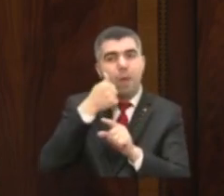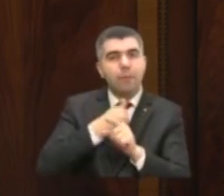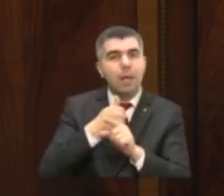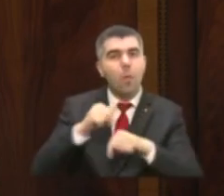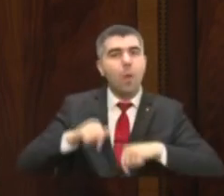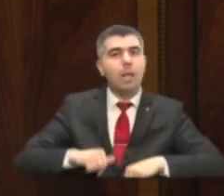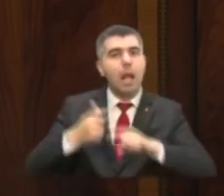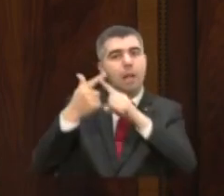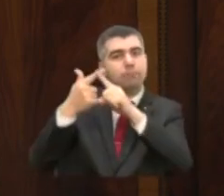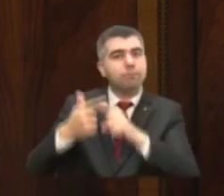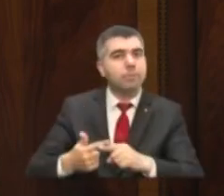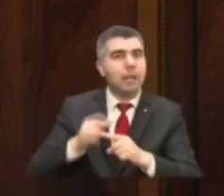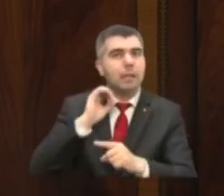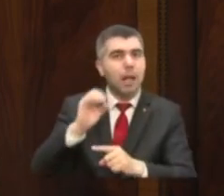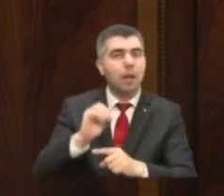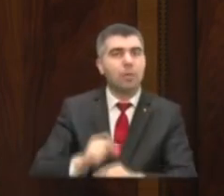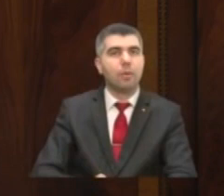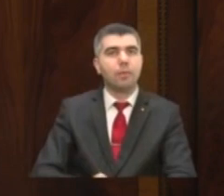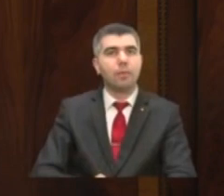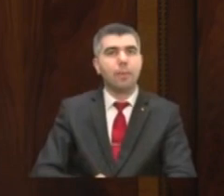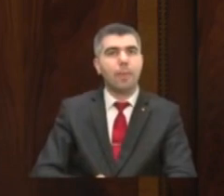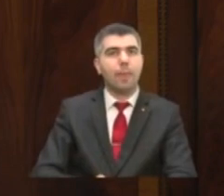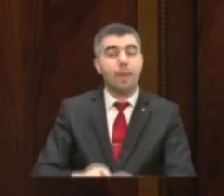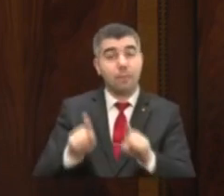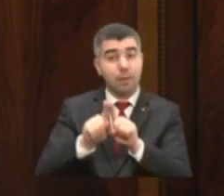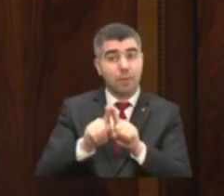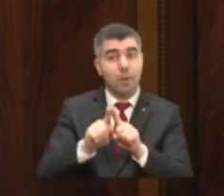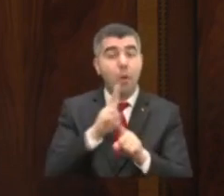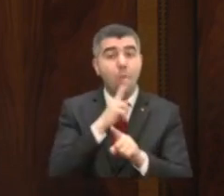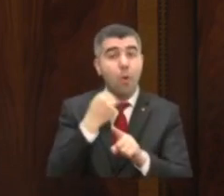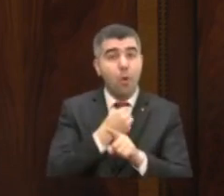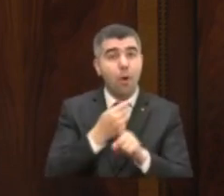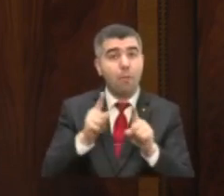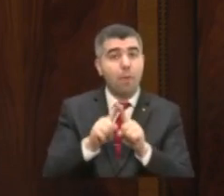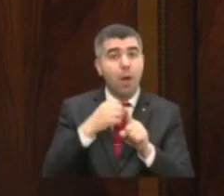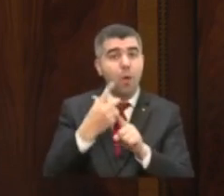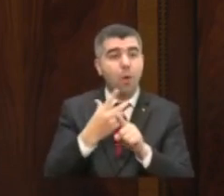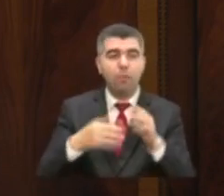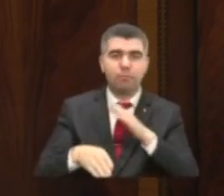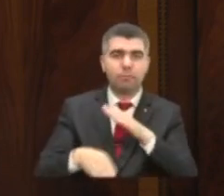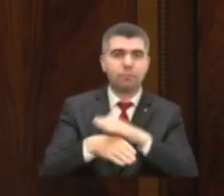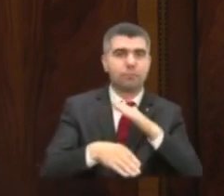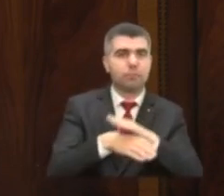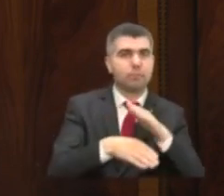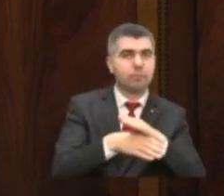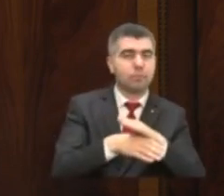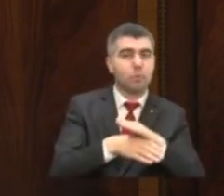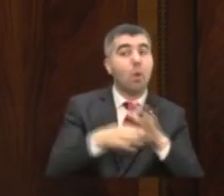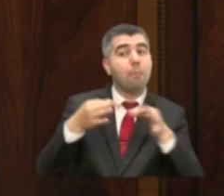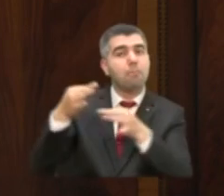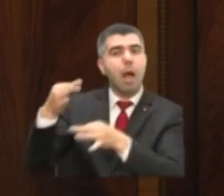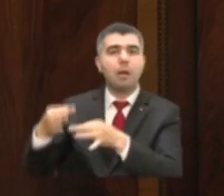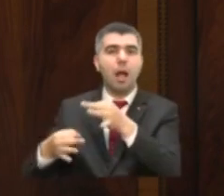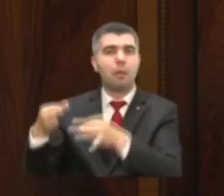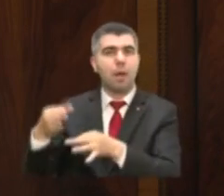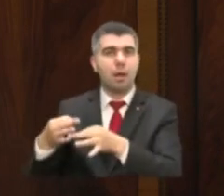هذا اتهام، عرفتي شنو؟ الا كانت الحكومه تتحترم راسها تحط الاستقاله ديالها ويتبعها محاكمه، لان هذا